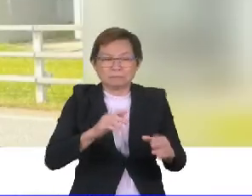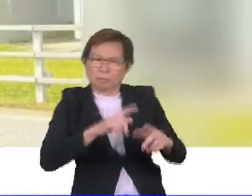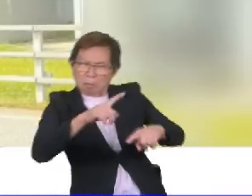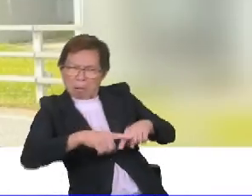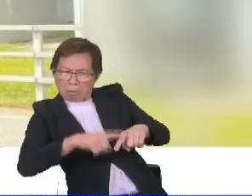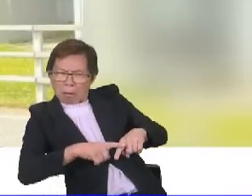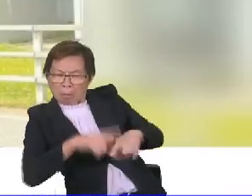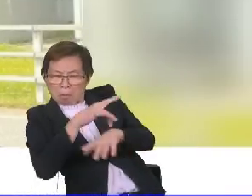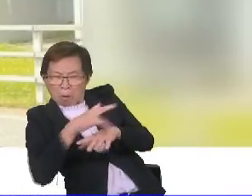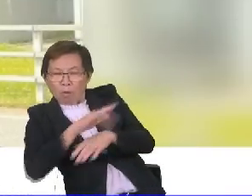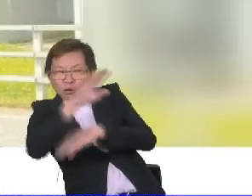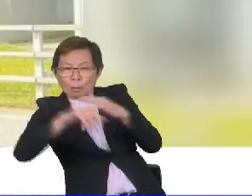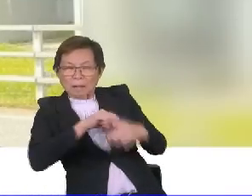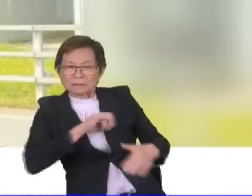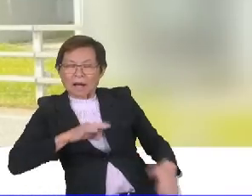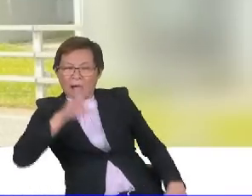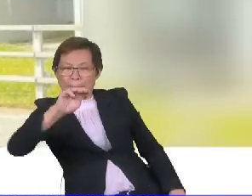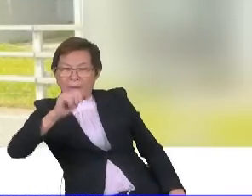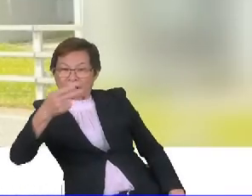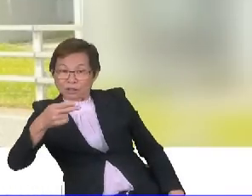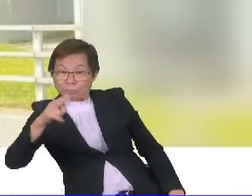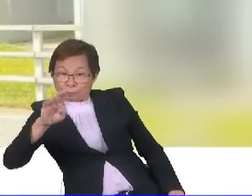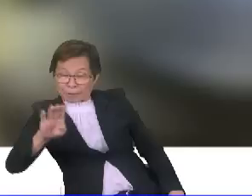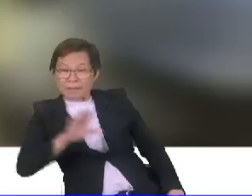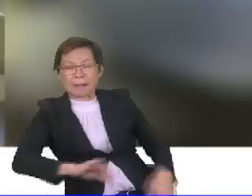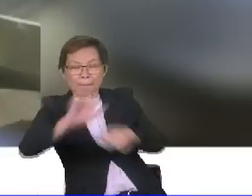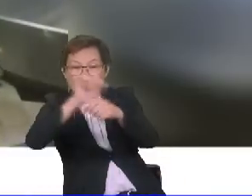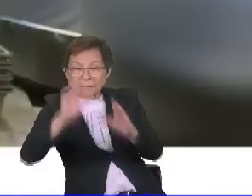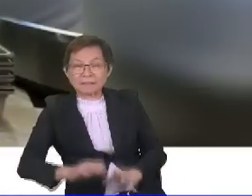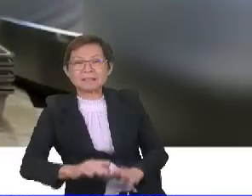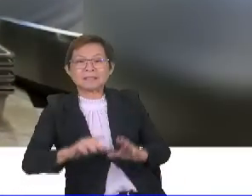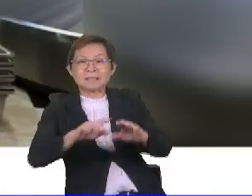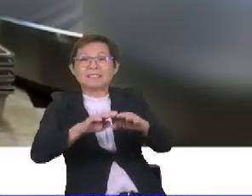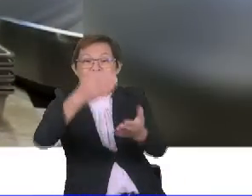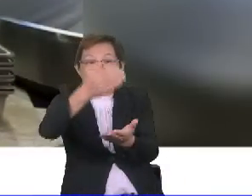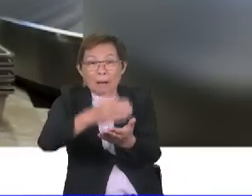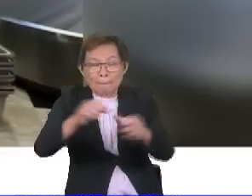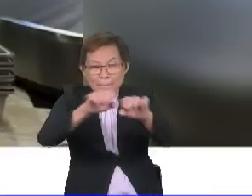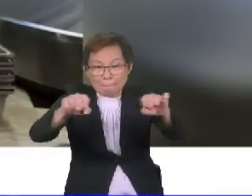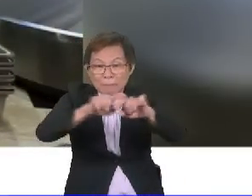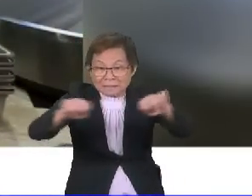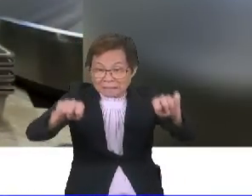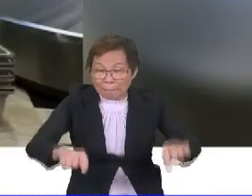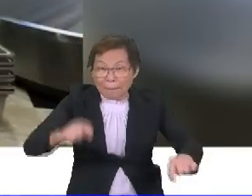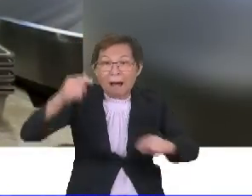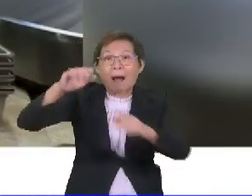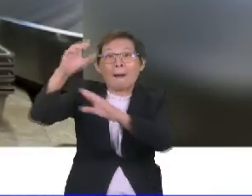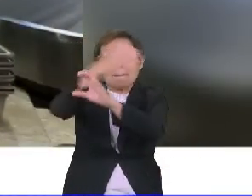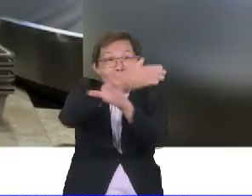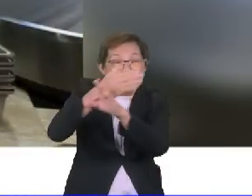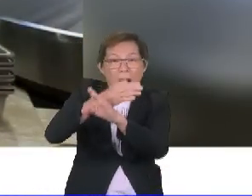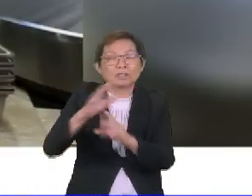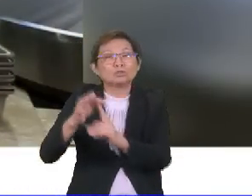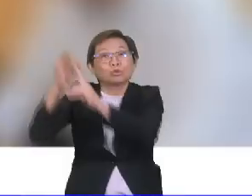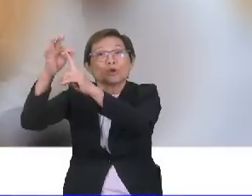B semesta dan petugas lapangan terbang di terminal satelit hanya dibenarkan menggunakan bahasa plantara kecuali kru